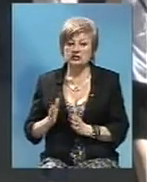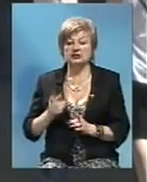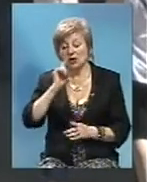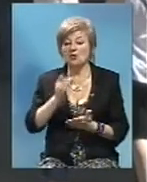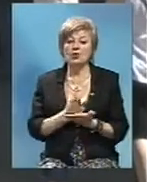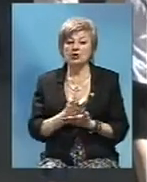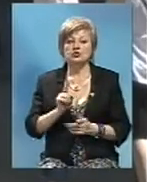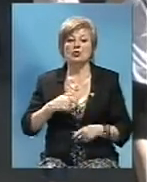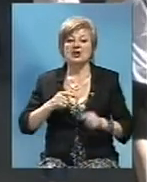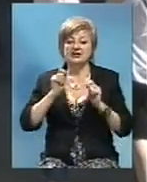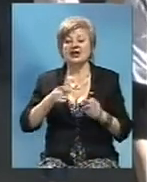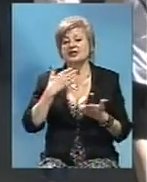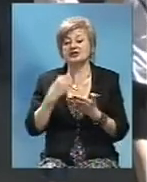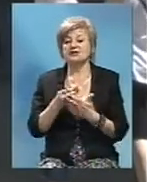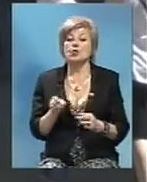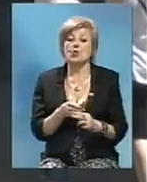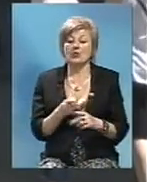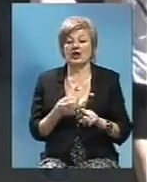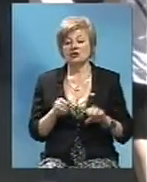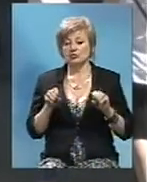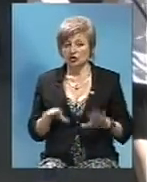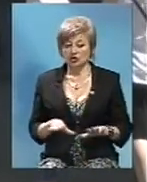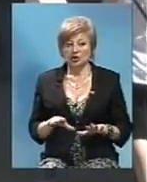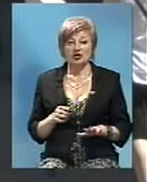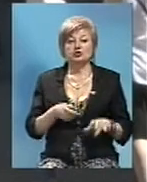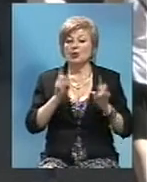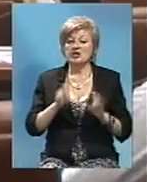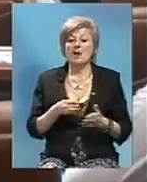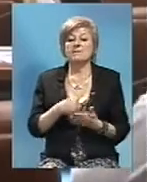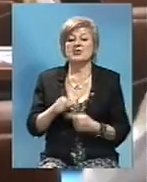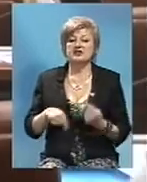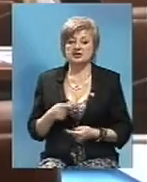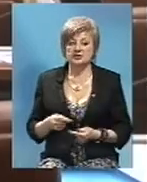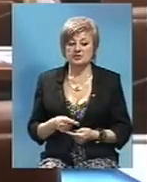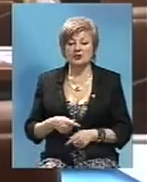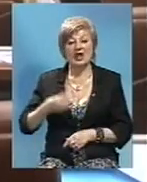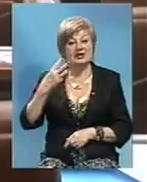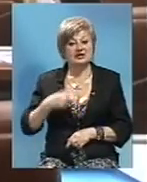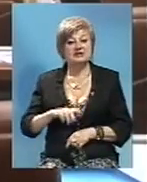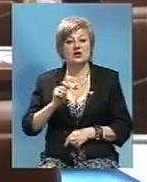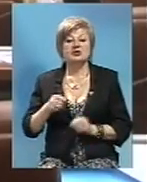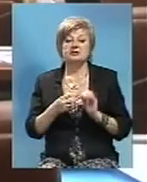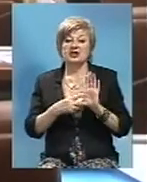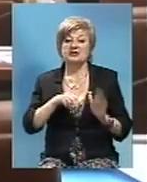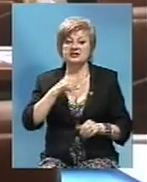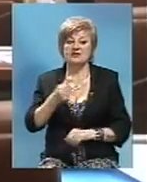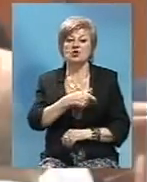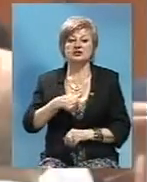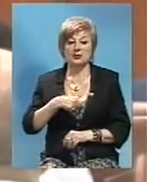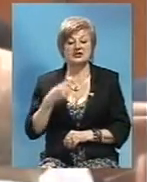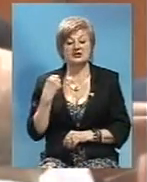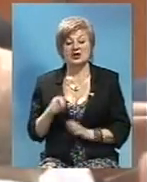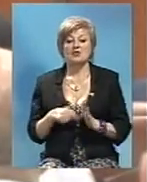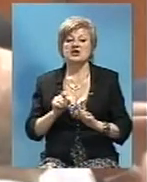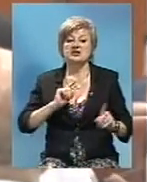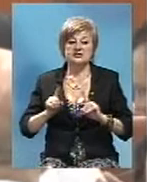політики, щоб ми надали свої поправки до цього рішення, щоб не постраждав бізнес. 30 серпня 2017-го депутати Запорізької